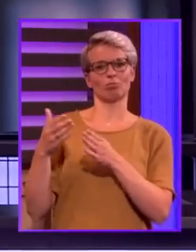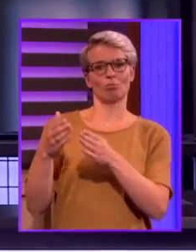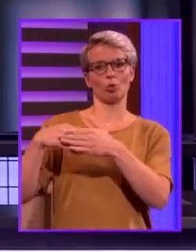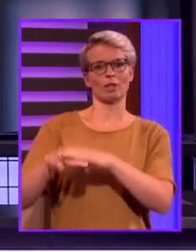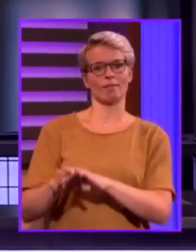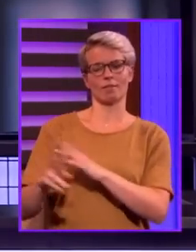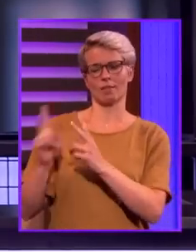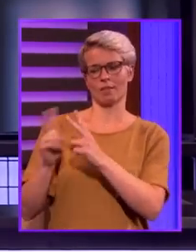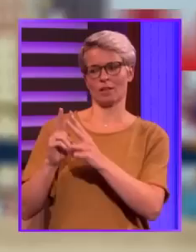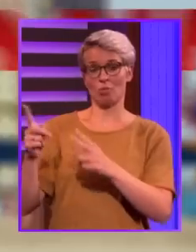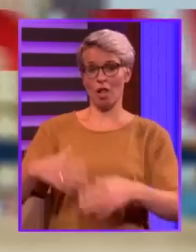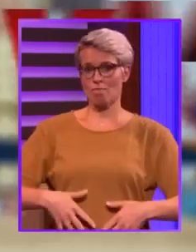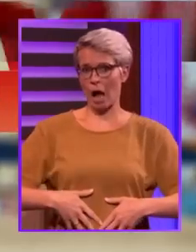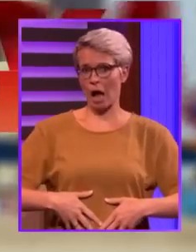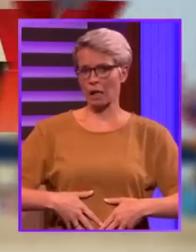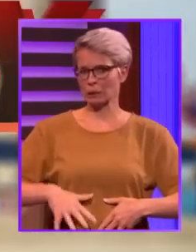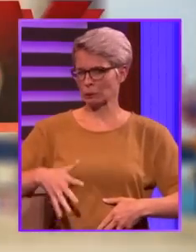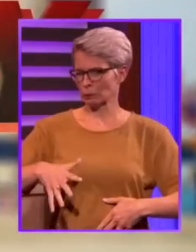een stabiele maag.